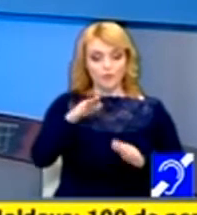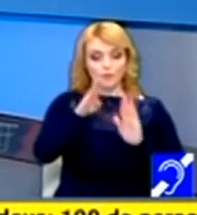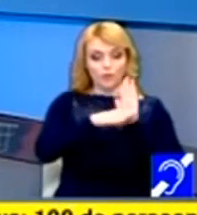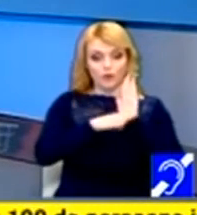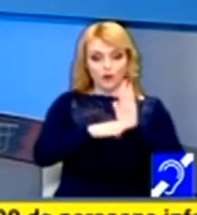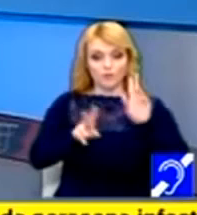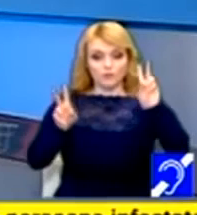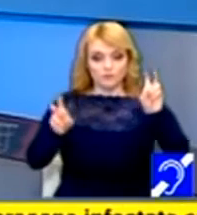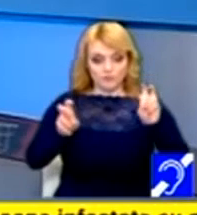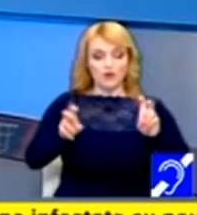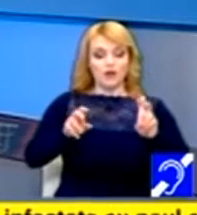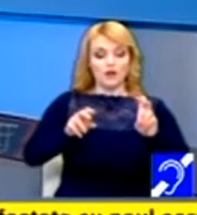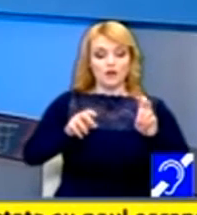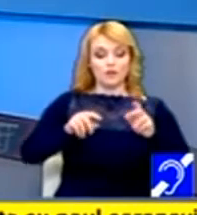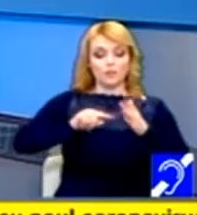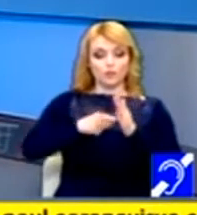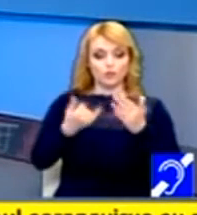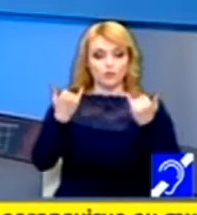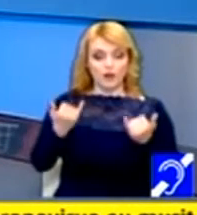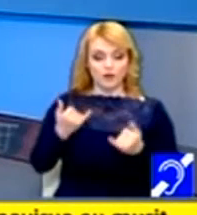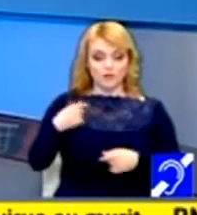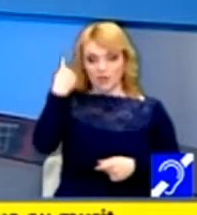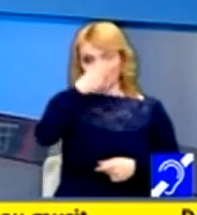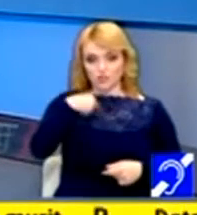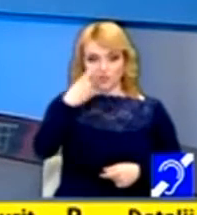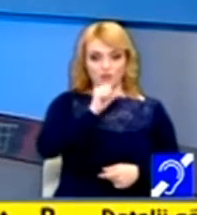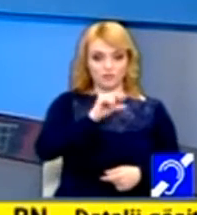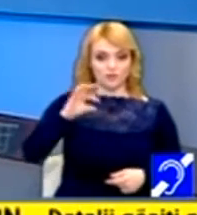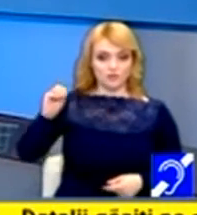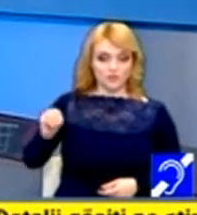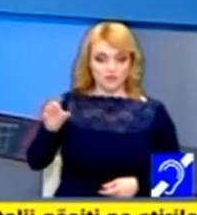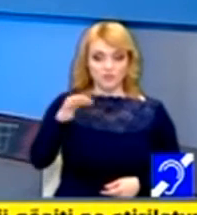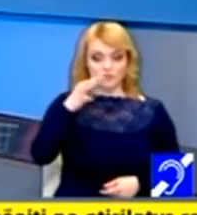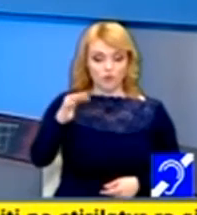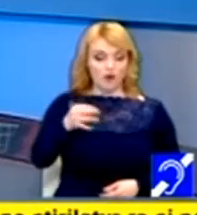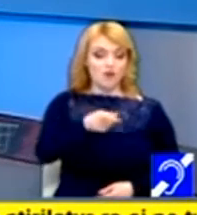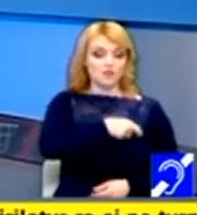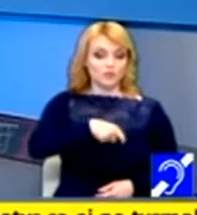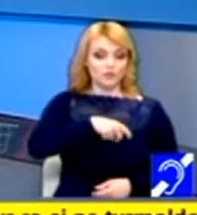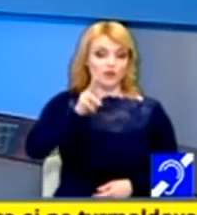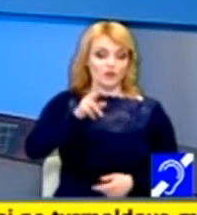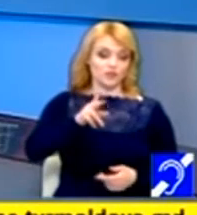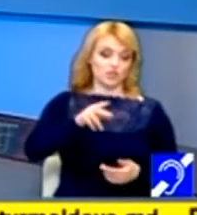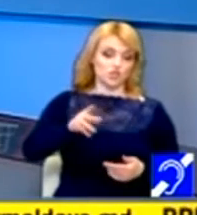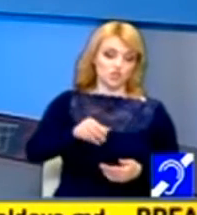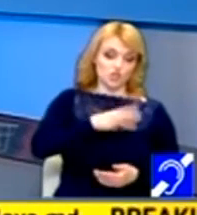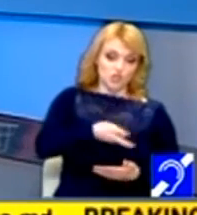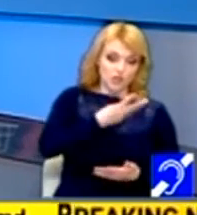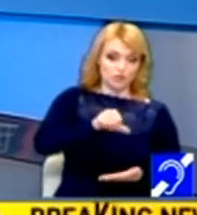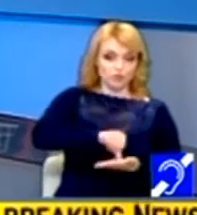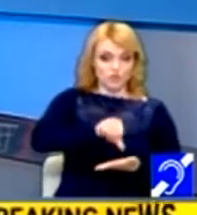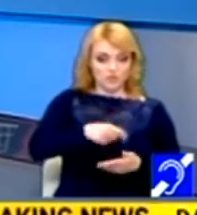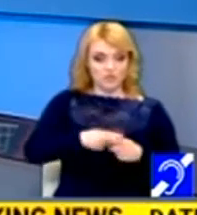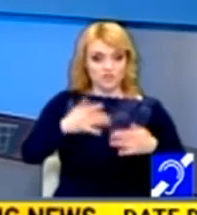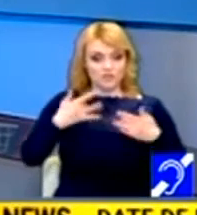TVR Moldova de liderul partidului Andrei Năstase. Politicianul susține însă că deputații care ar dori să participe la demiterea guvernului vor